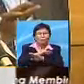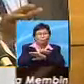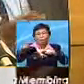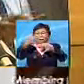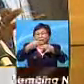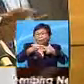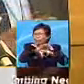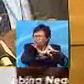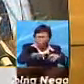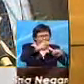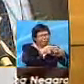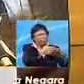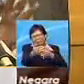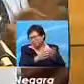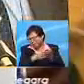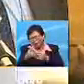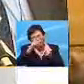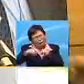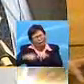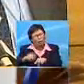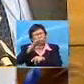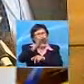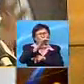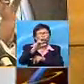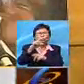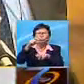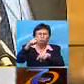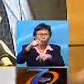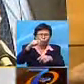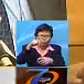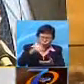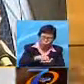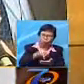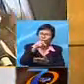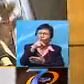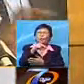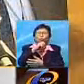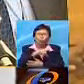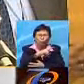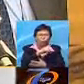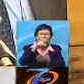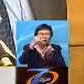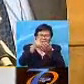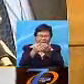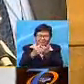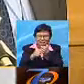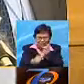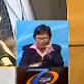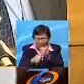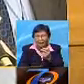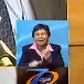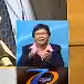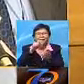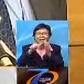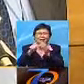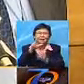bukan nama tu, sebab kalau nama ni macam-macam, cucuk kodoknya pun orang bincang, makanan teh itiknya, cakap ayamnya,